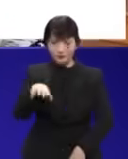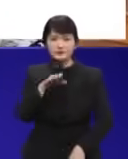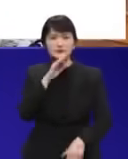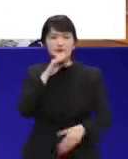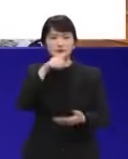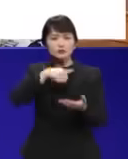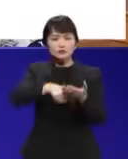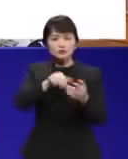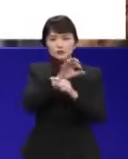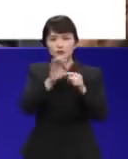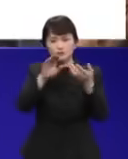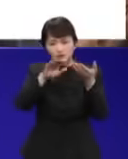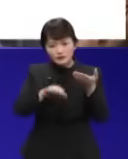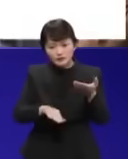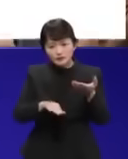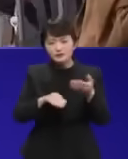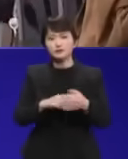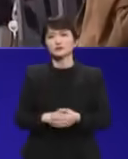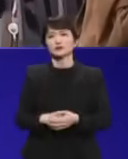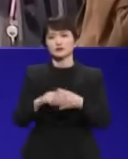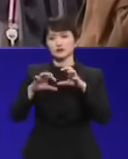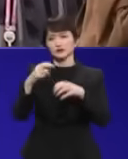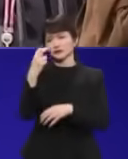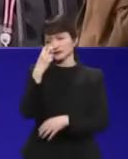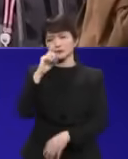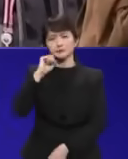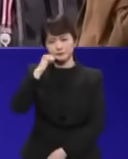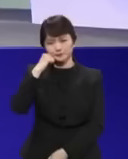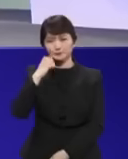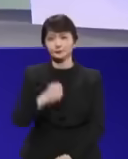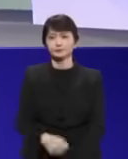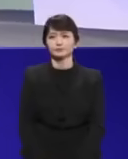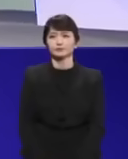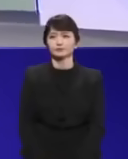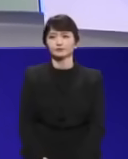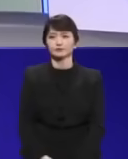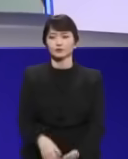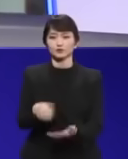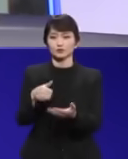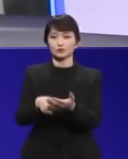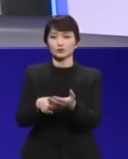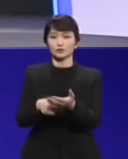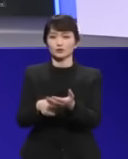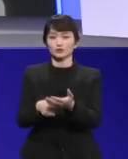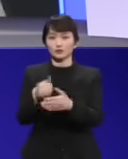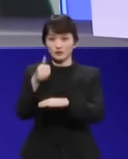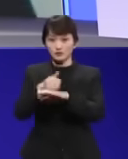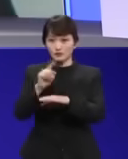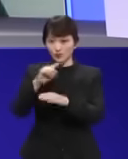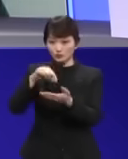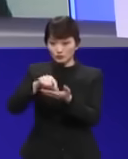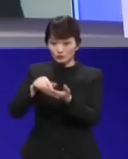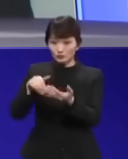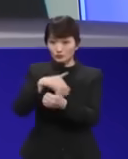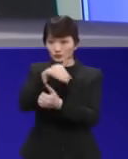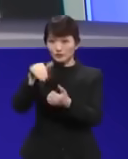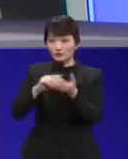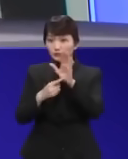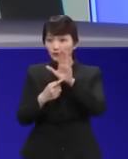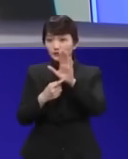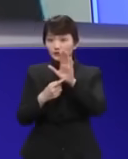낮으면이 나라를 지킬 수 없다고 호소했습니다네 개표가 어느 정도 진행되고 나면 지도부가 또 입장을내는